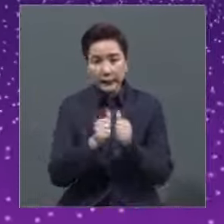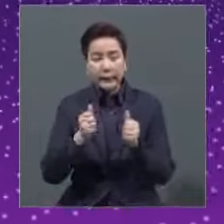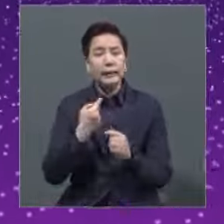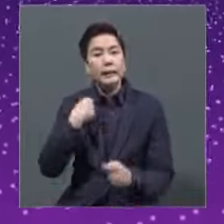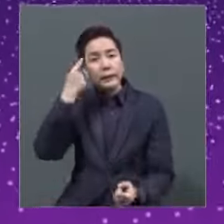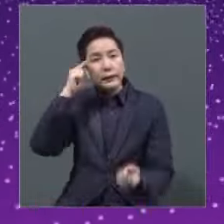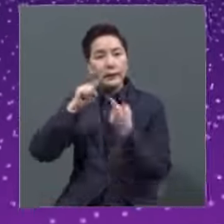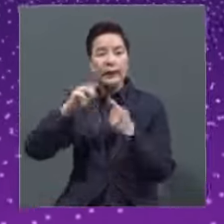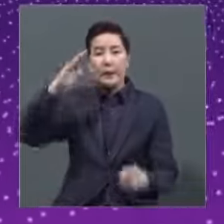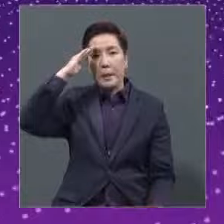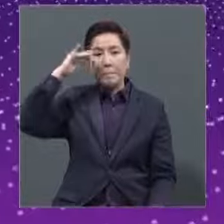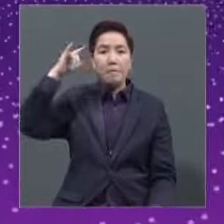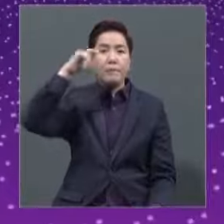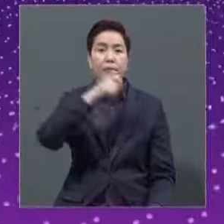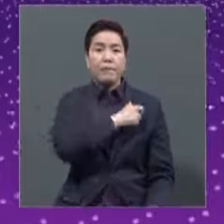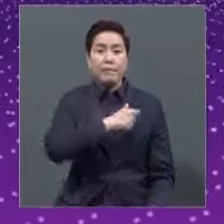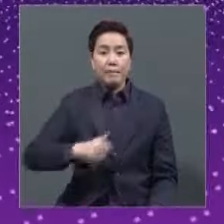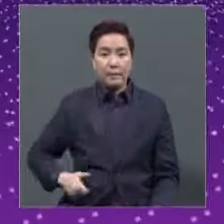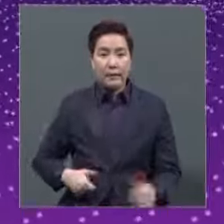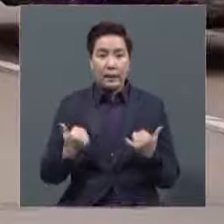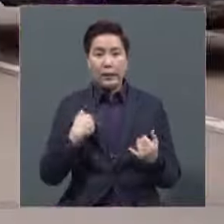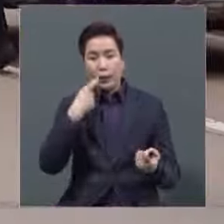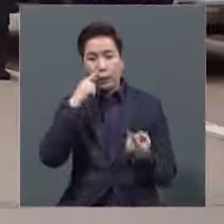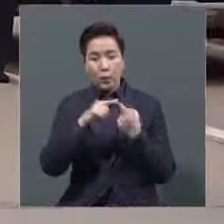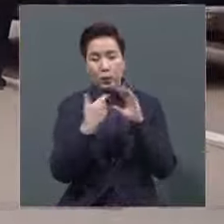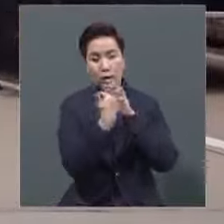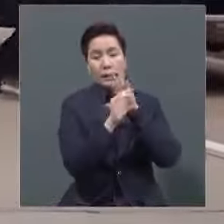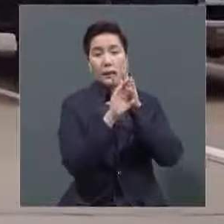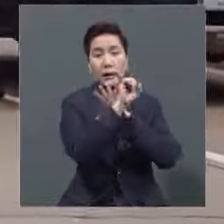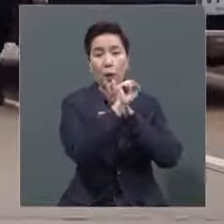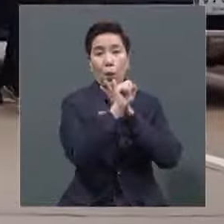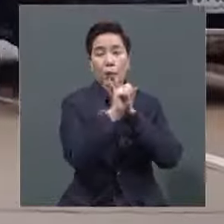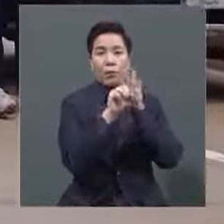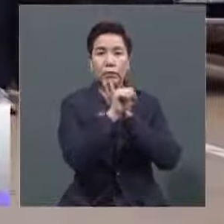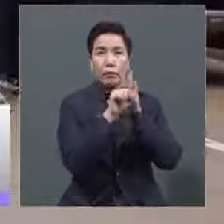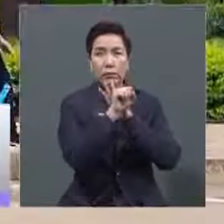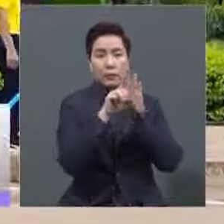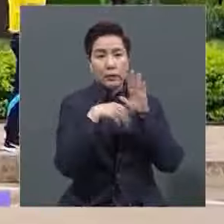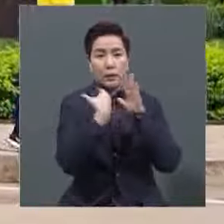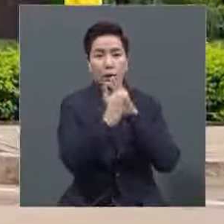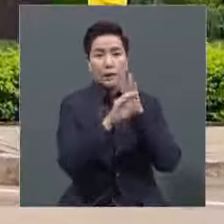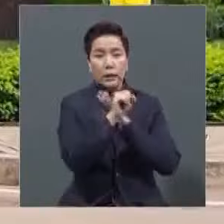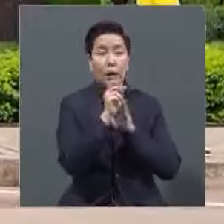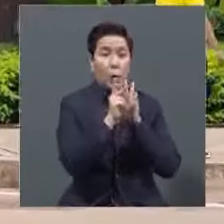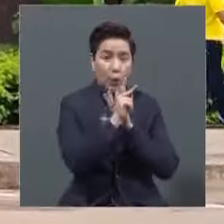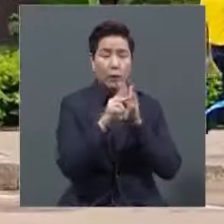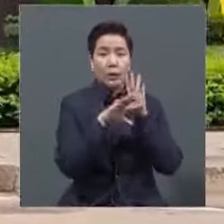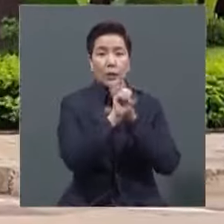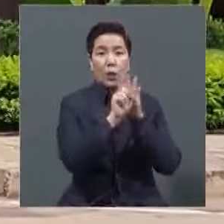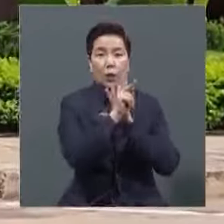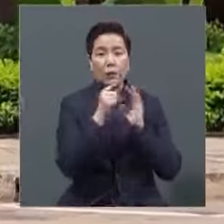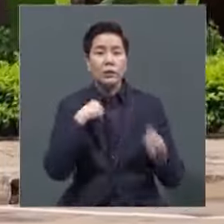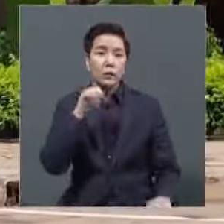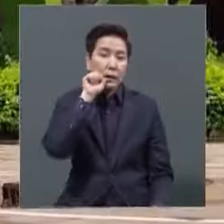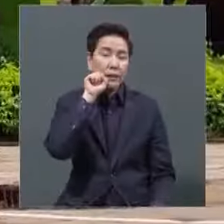พระมหากรุณาธิคุณครับไปดูบรรยากาศที่จังหวัดสกลนครกันก่อนเลยนะครับเมื่อวานที่สกลนครนะครับได้มีการจัดพิธี